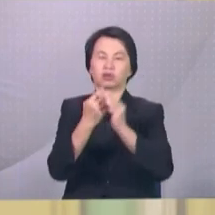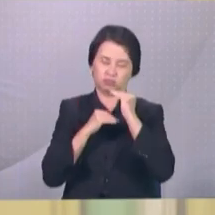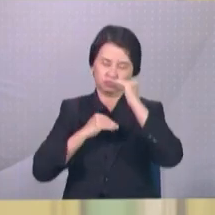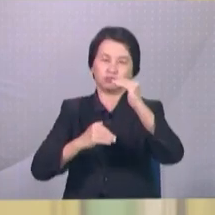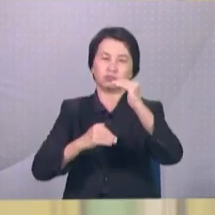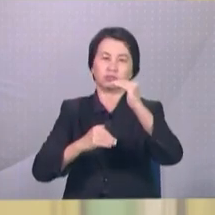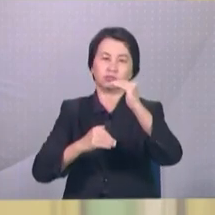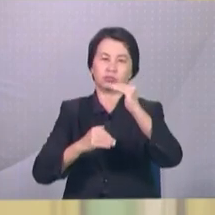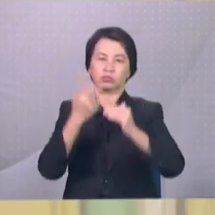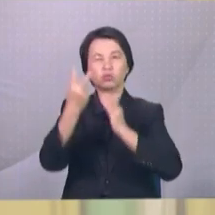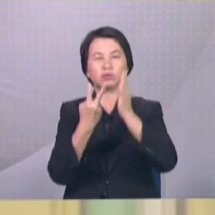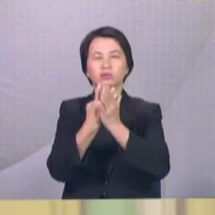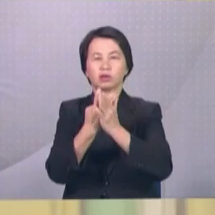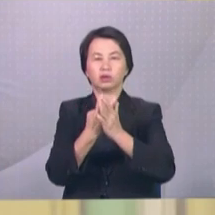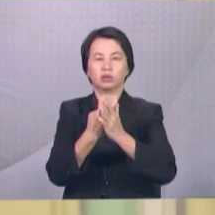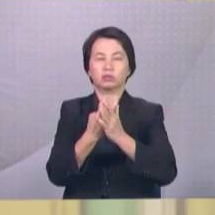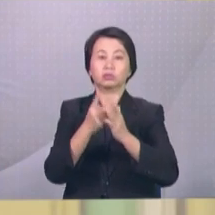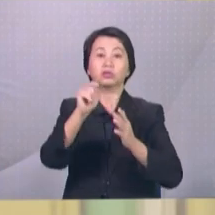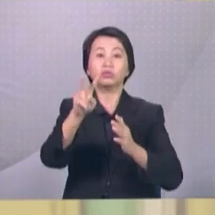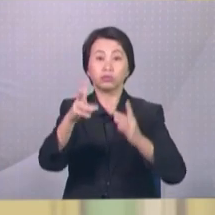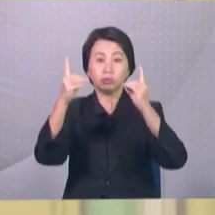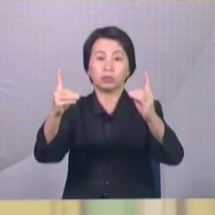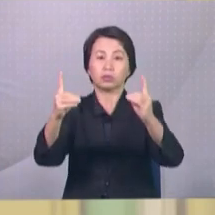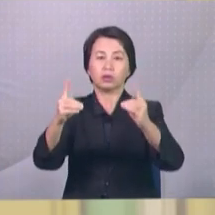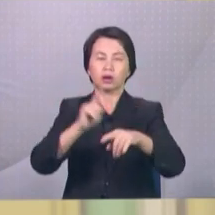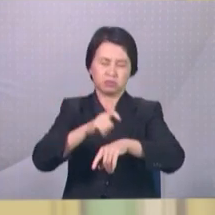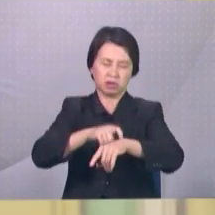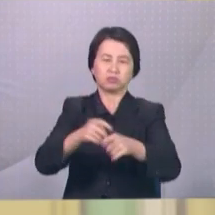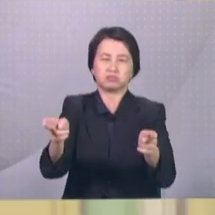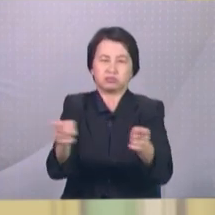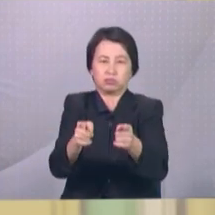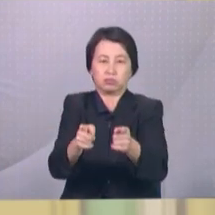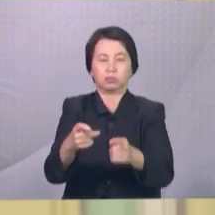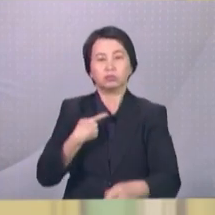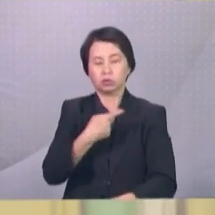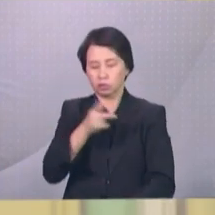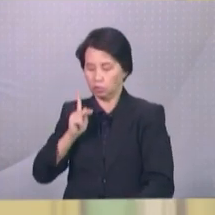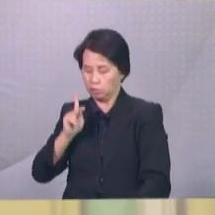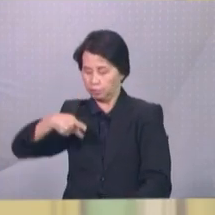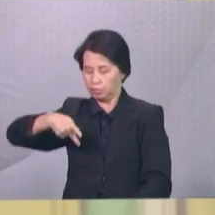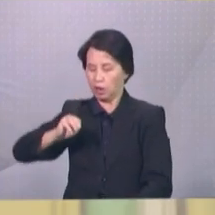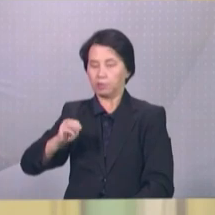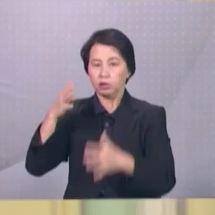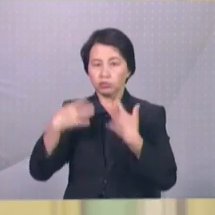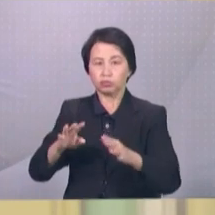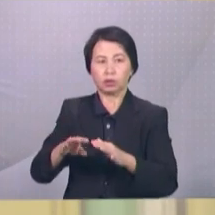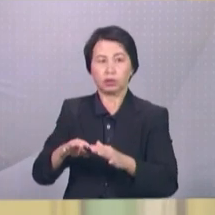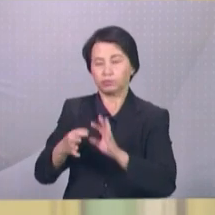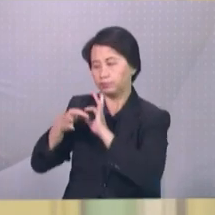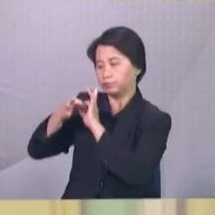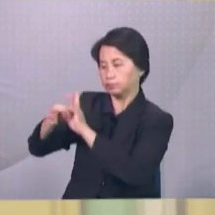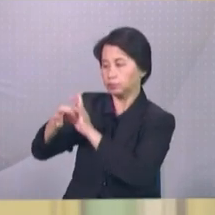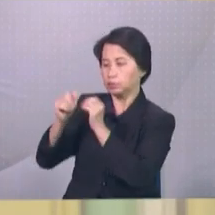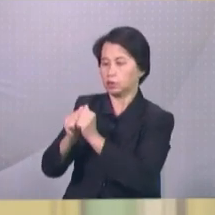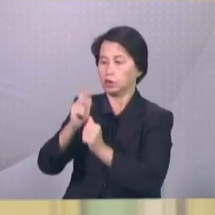ya, tapi dalam tempoh yang singkat, ya, kita pihak Kementerian Pendidikan telah bekerjasama